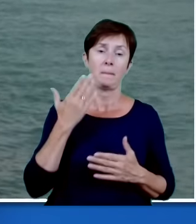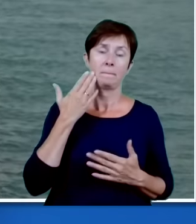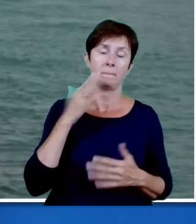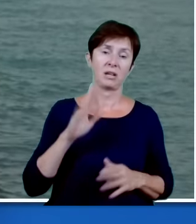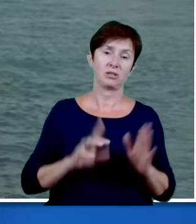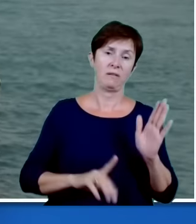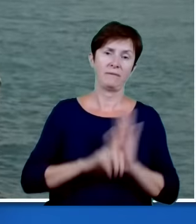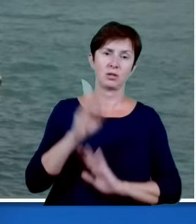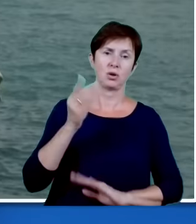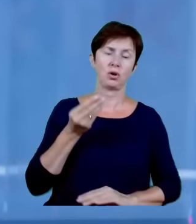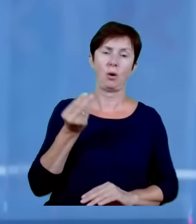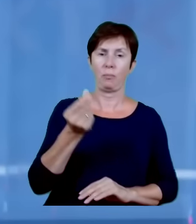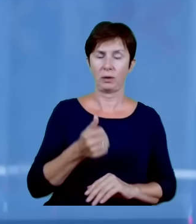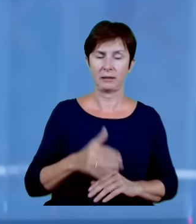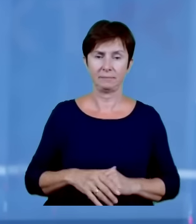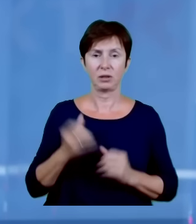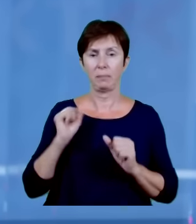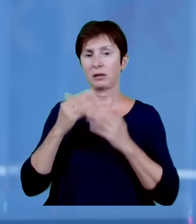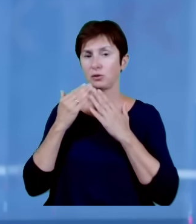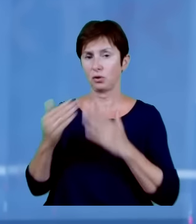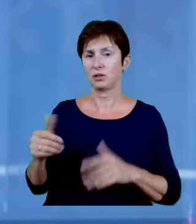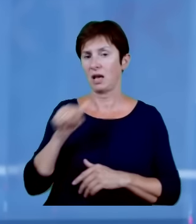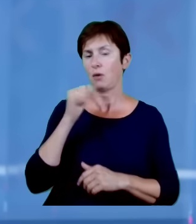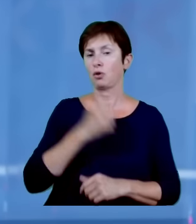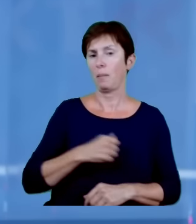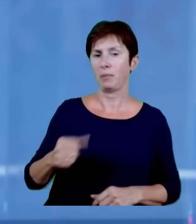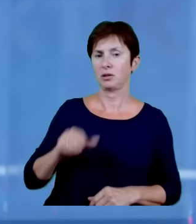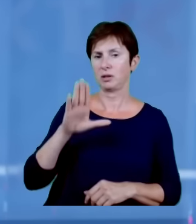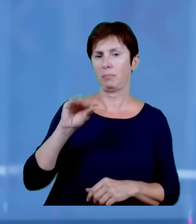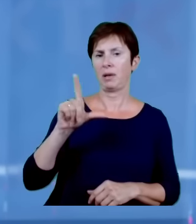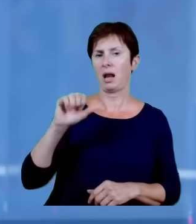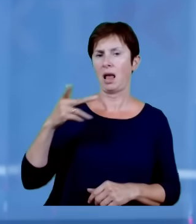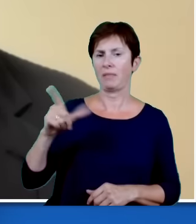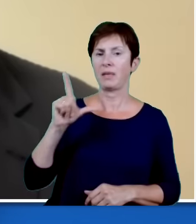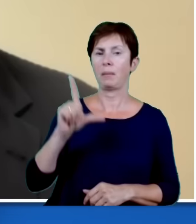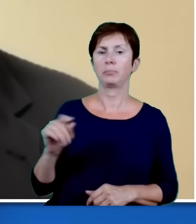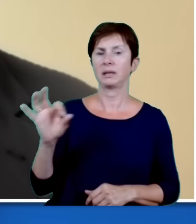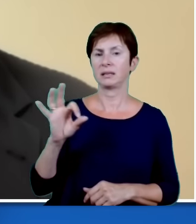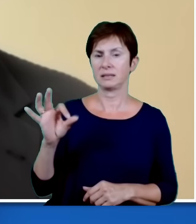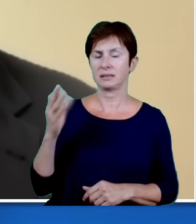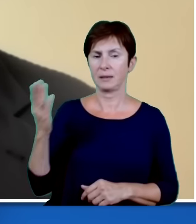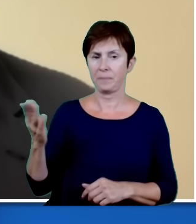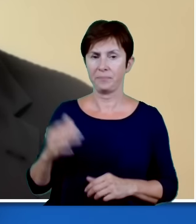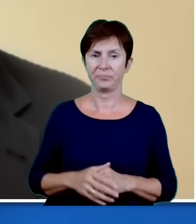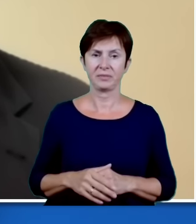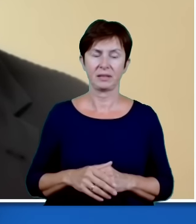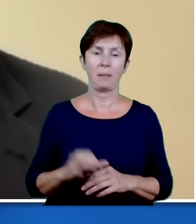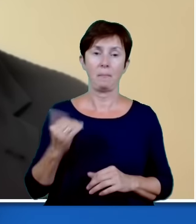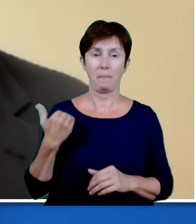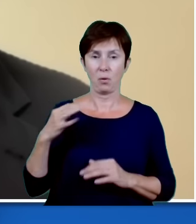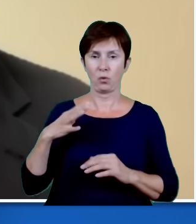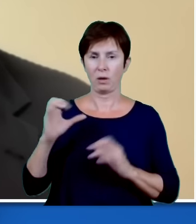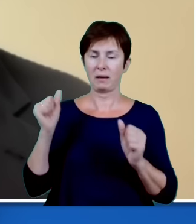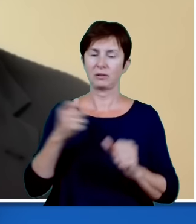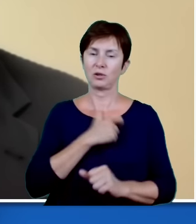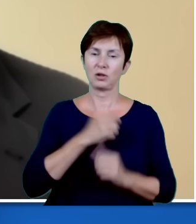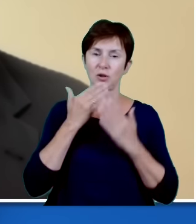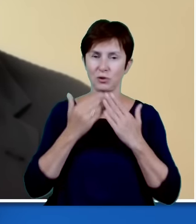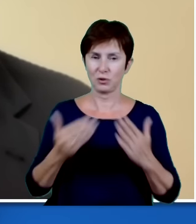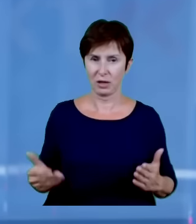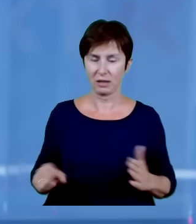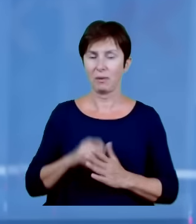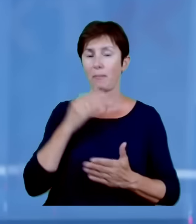opłaty Dziękuję Pan europoseł Adam Bielan Prawa i Sprawiedliwości frakcja ekr był państwa i moim gościem Serdecznie dziękuję i serdecznie